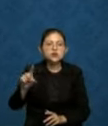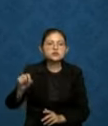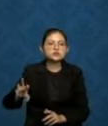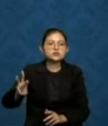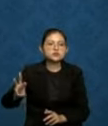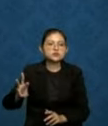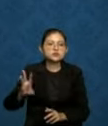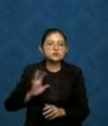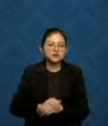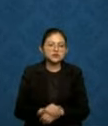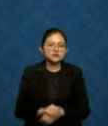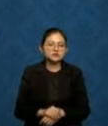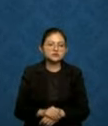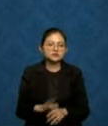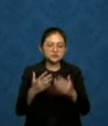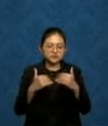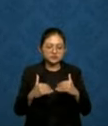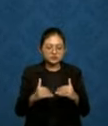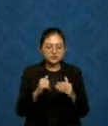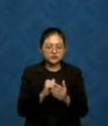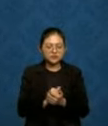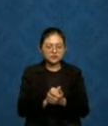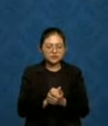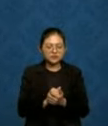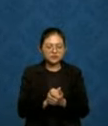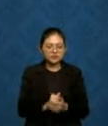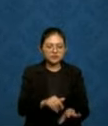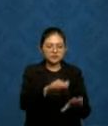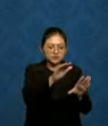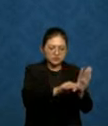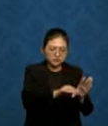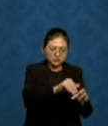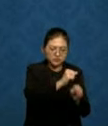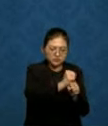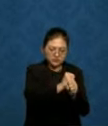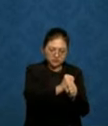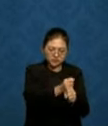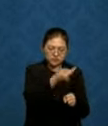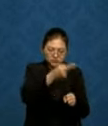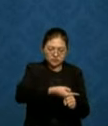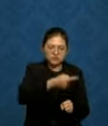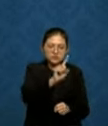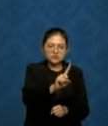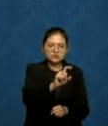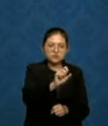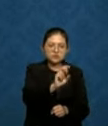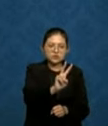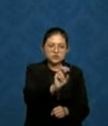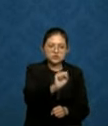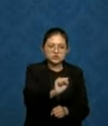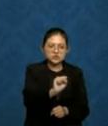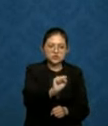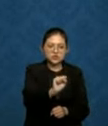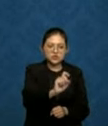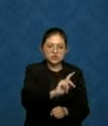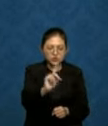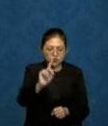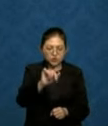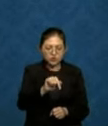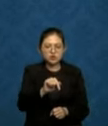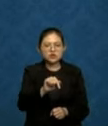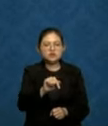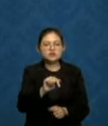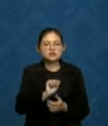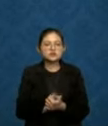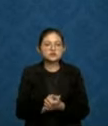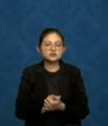ไปได้นะครับแต่กลับมีการบรรจุเข้าทำงานเพียง2611 145คนเท่านั้น